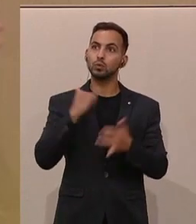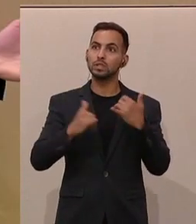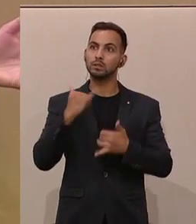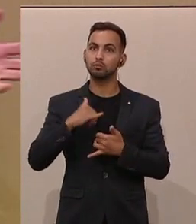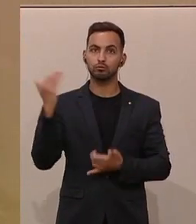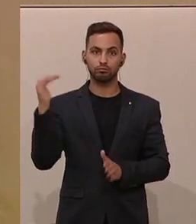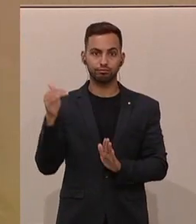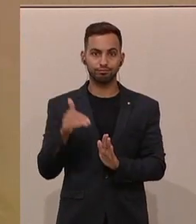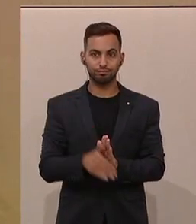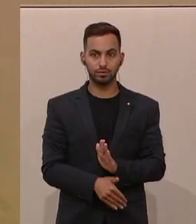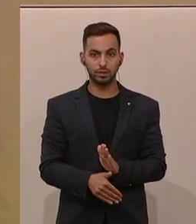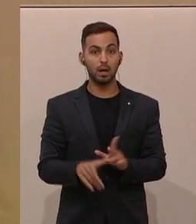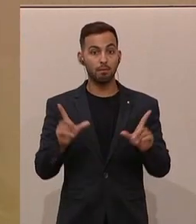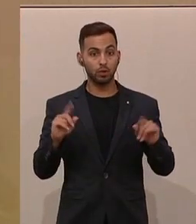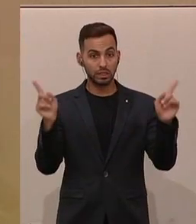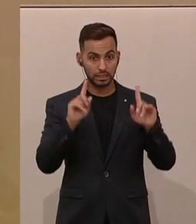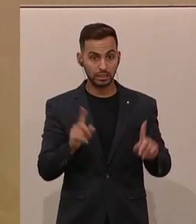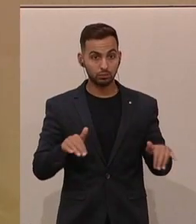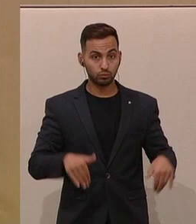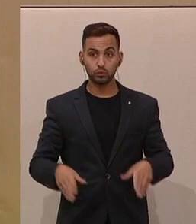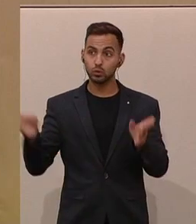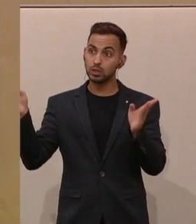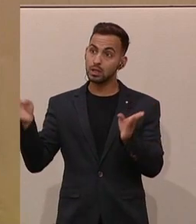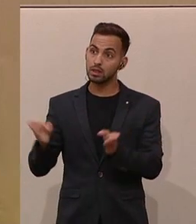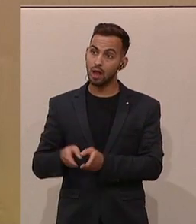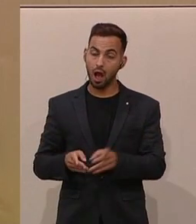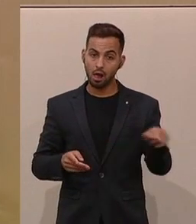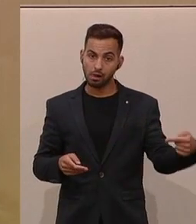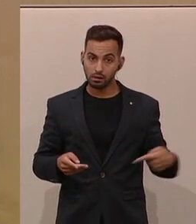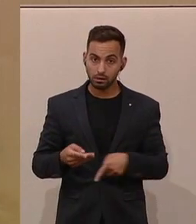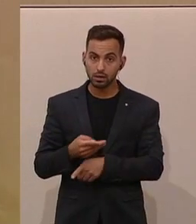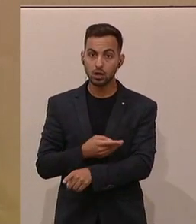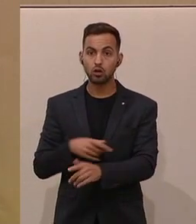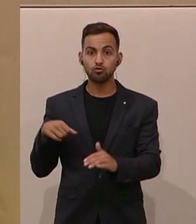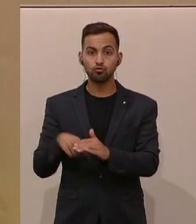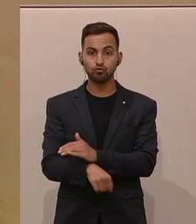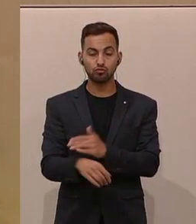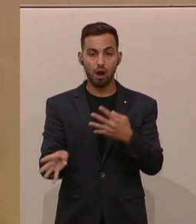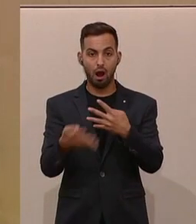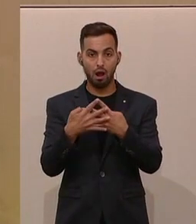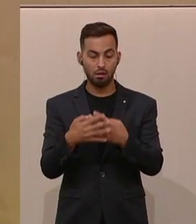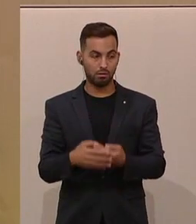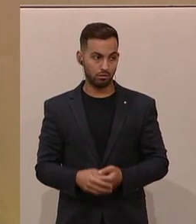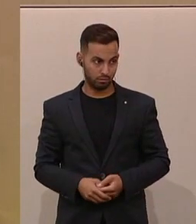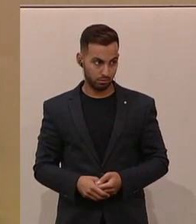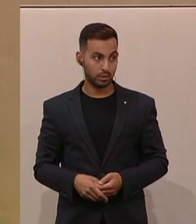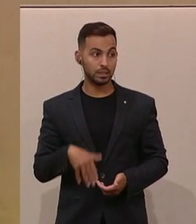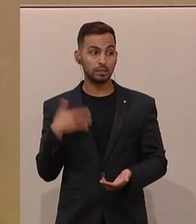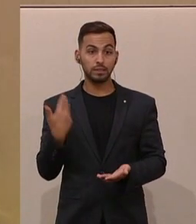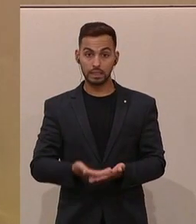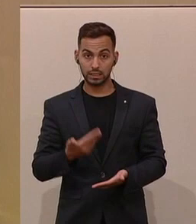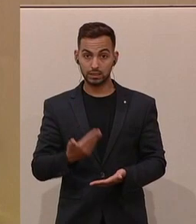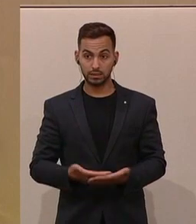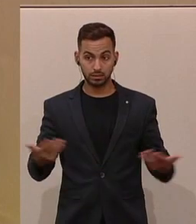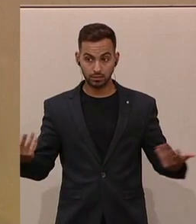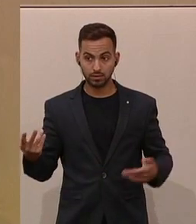Die Tiere würden dann den Sommer im Tal häufig im Stall verbringen müssen. Es macht daher Sinn, die zu erwartende